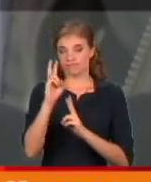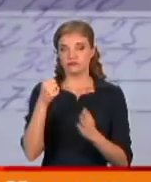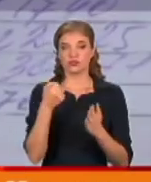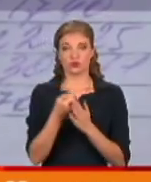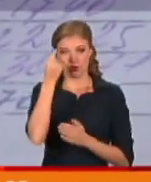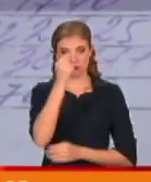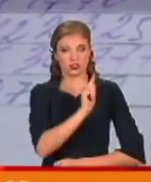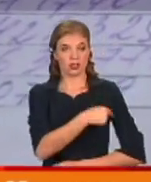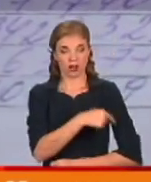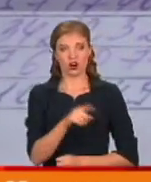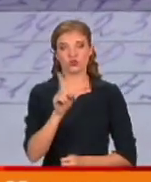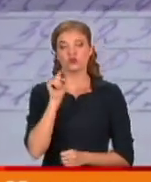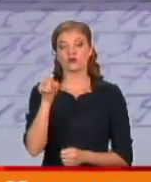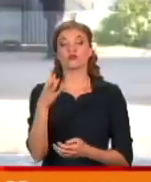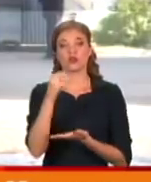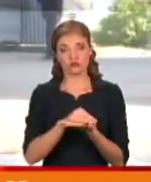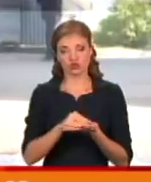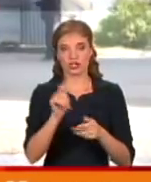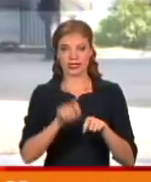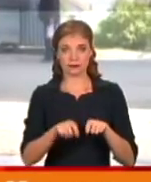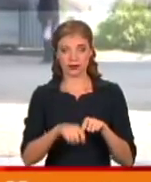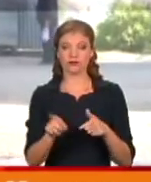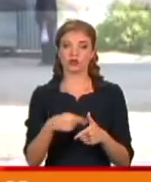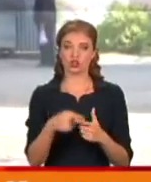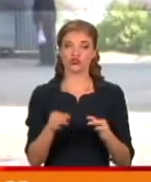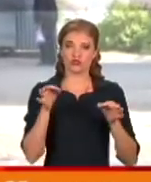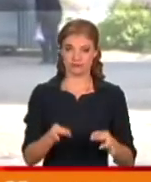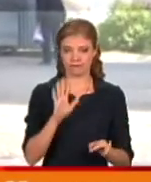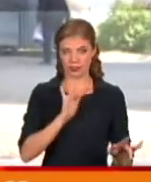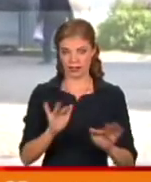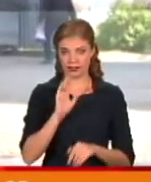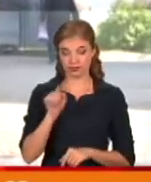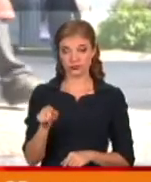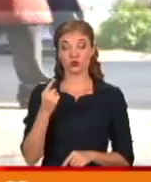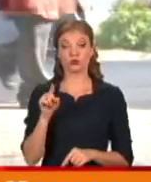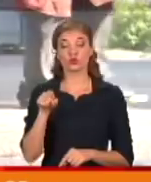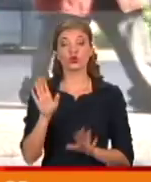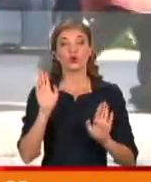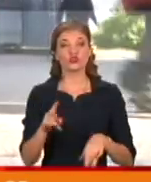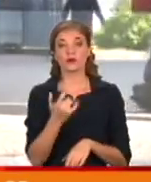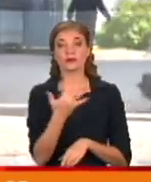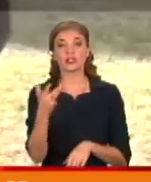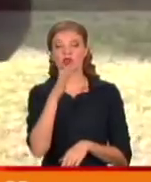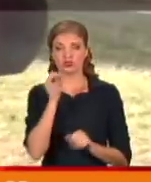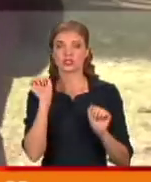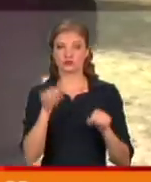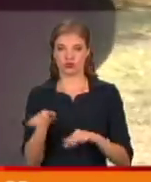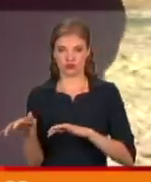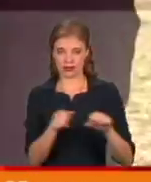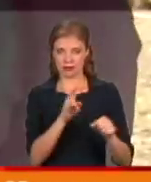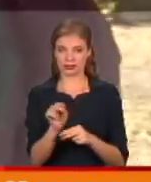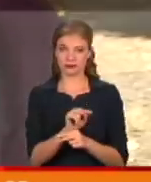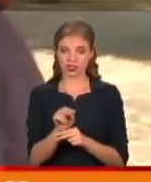до психлікарні, аби там ще раз перевірили, чи адекватна жінка. Бо тоді її хоча б на деякий час зможуть забрати